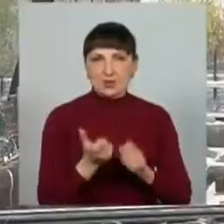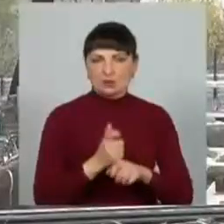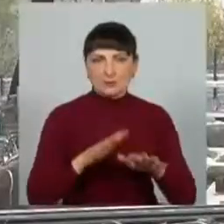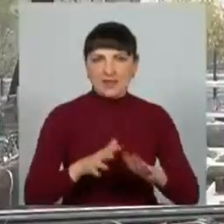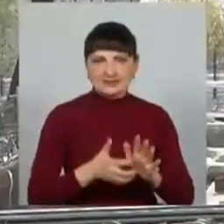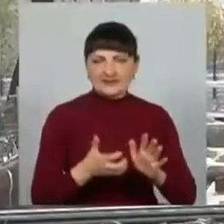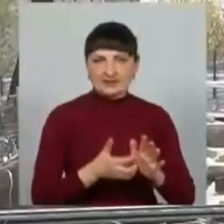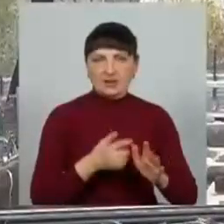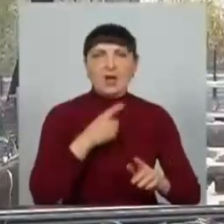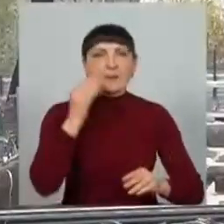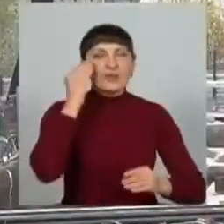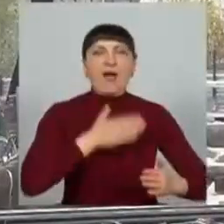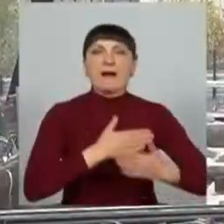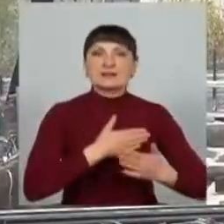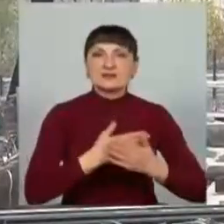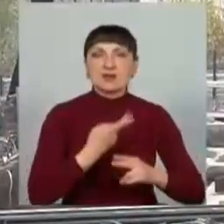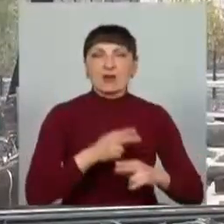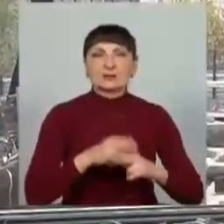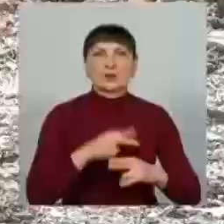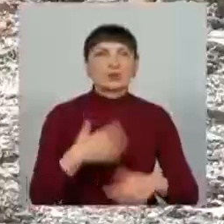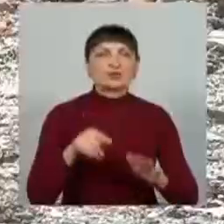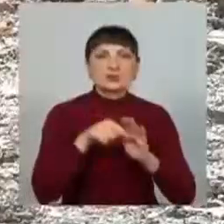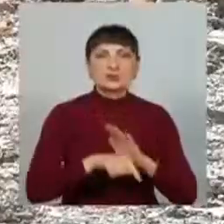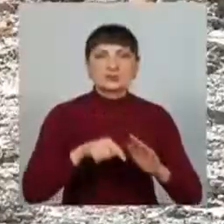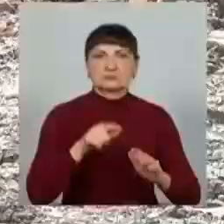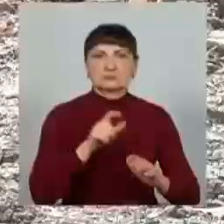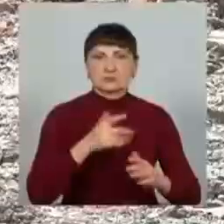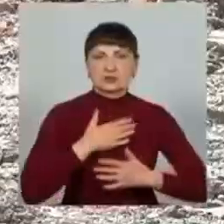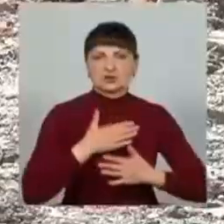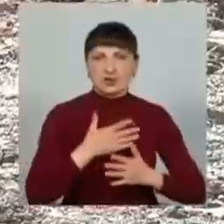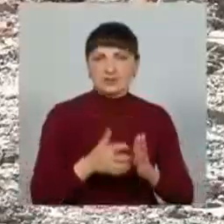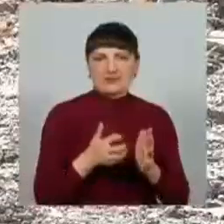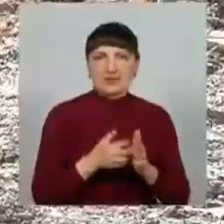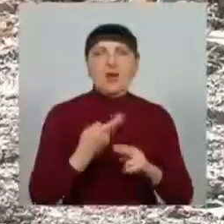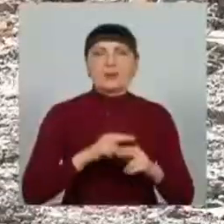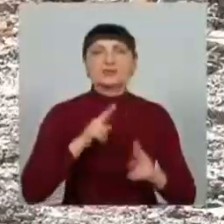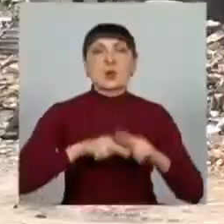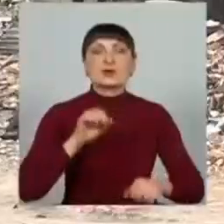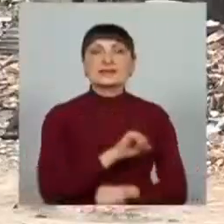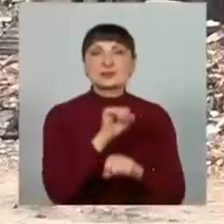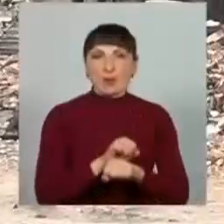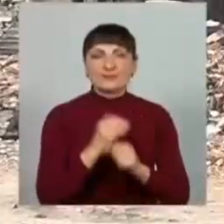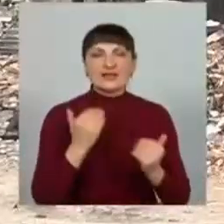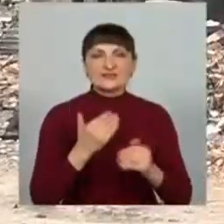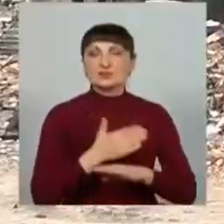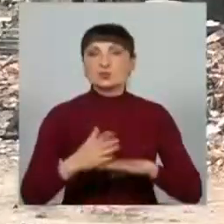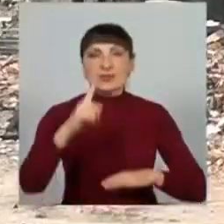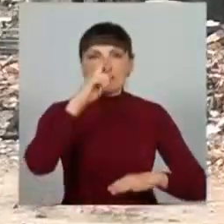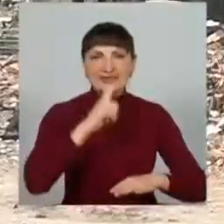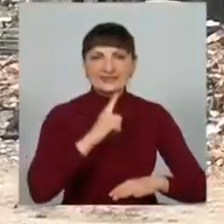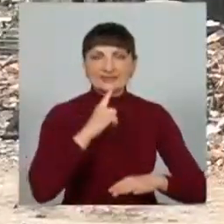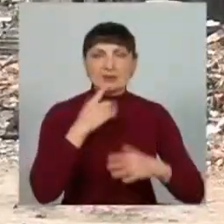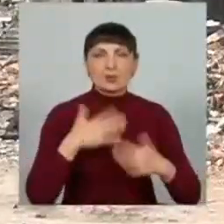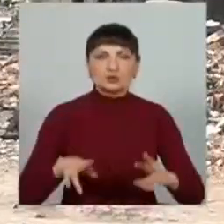мнению активистов, такая застройка сильно загрузит инфраструктуру. В итоге строительство приостановили. И вот сегодня, спустя месяц,